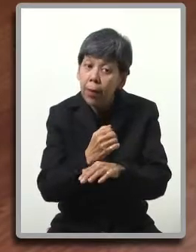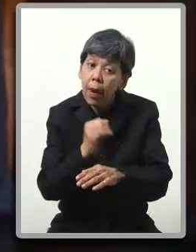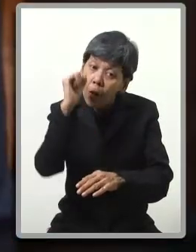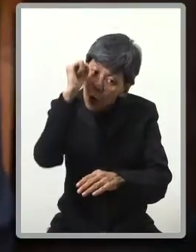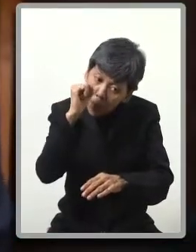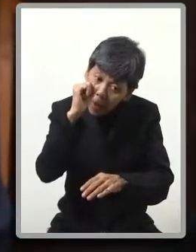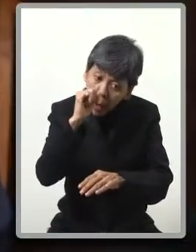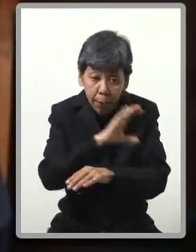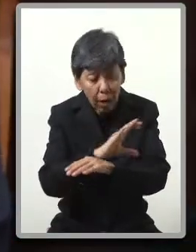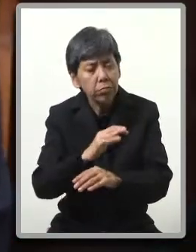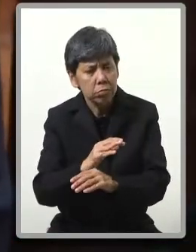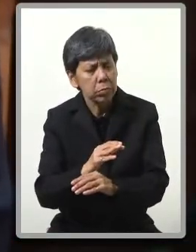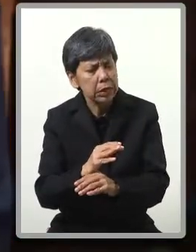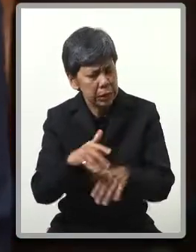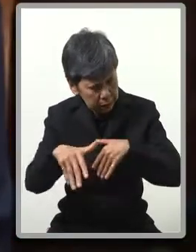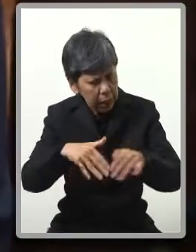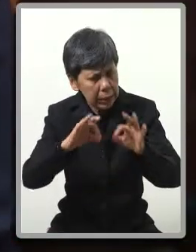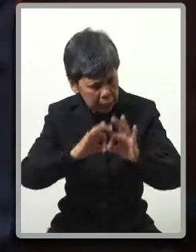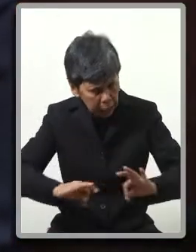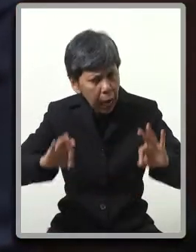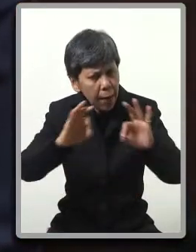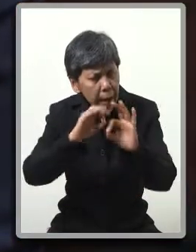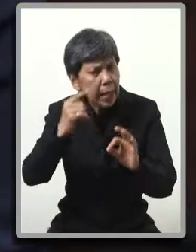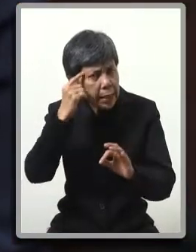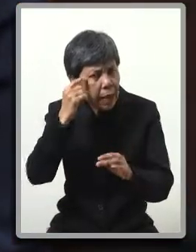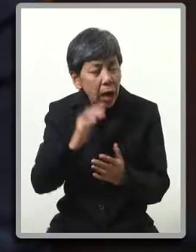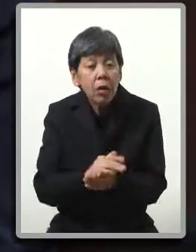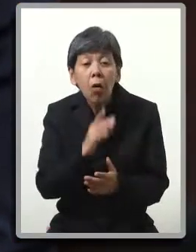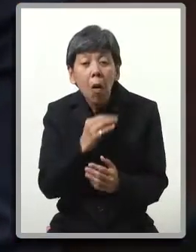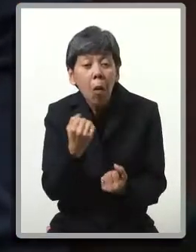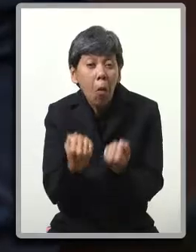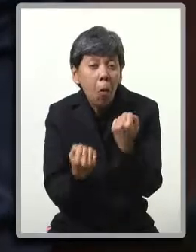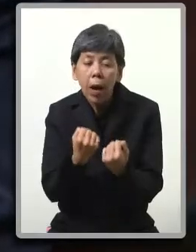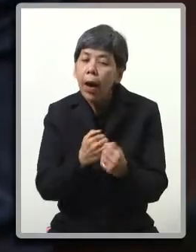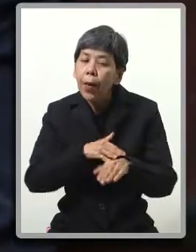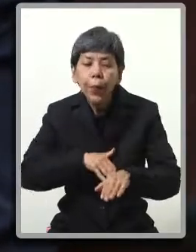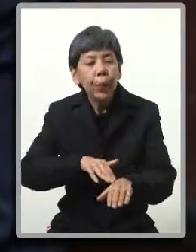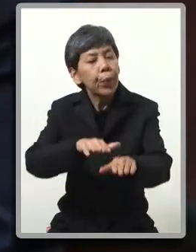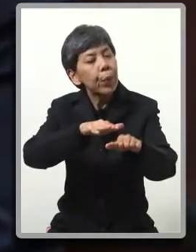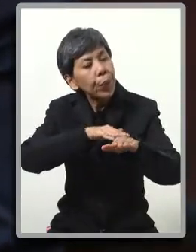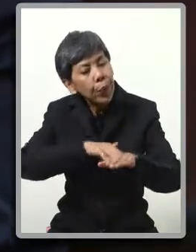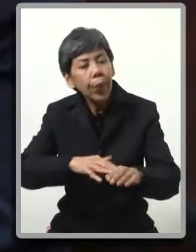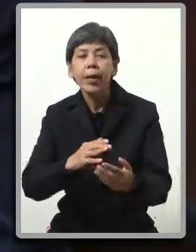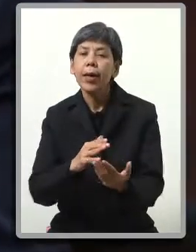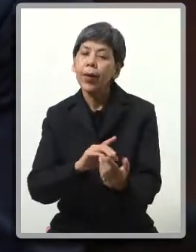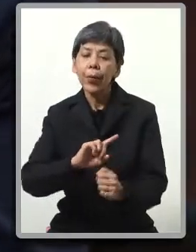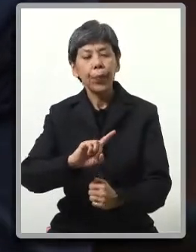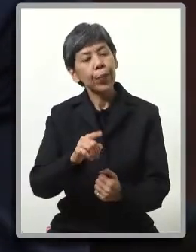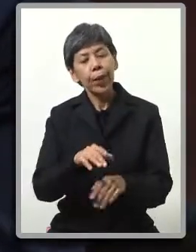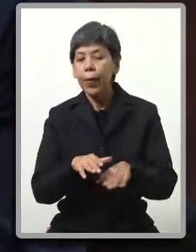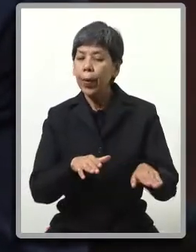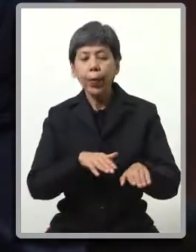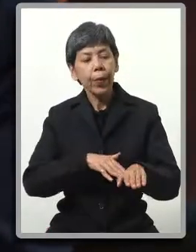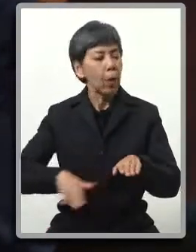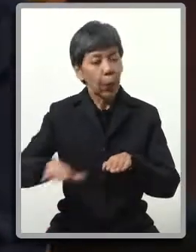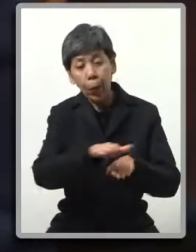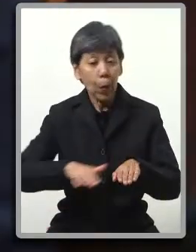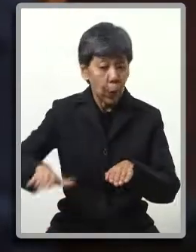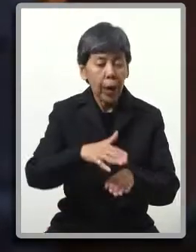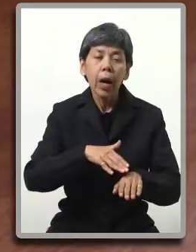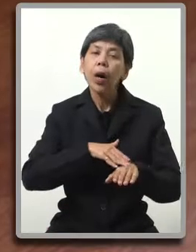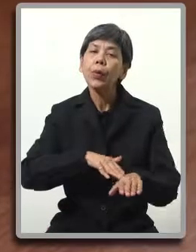ครับผมตั้งคำถามกับเขาว่าคุณลองคิดสิครับถ้าคุณขับรถเป็นระเบียบคุณขับช้าคุณขับชิดซ้ายคุณไม่แซงคุณไม่